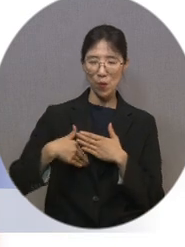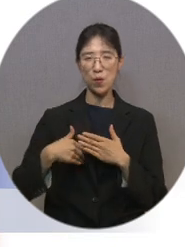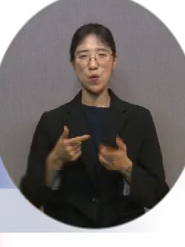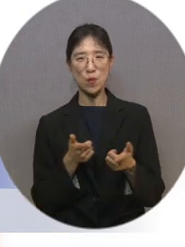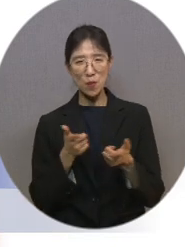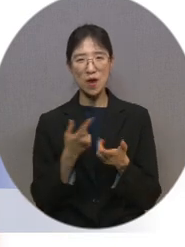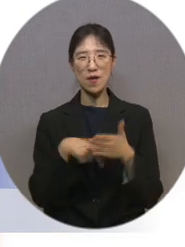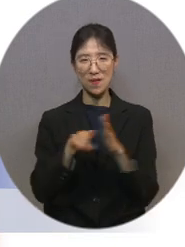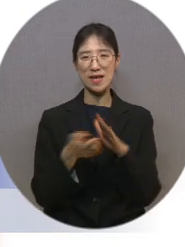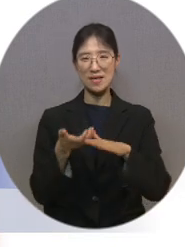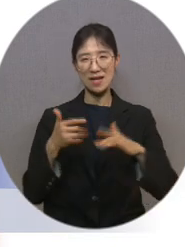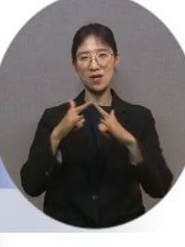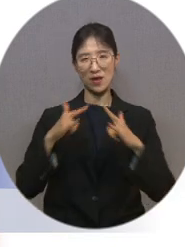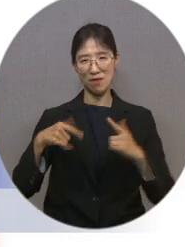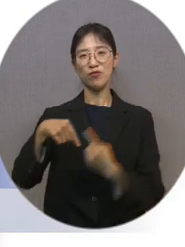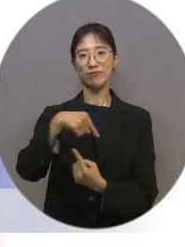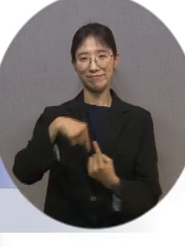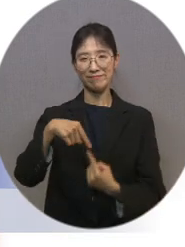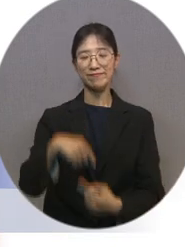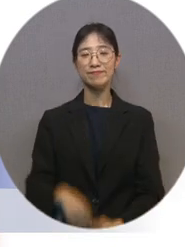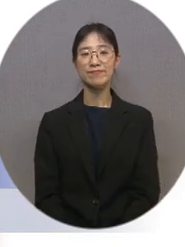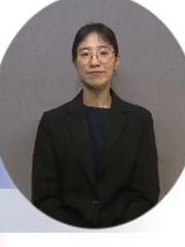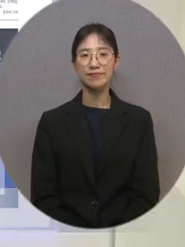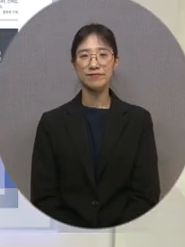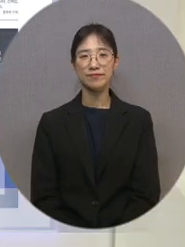위한 사전 캠프를 운영합니다.